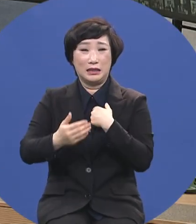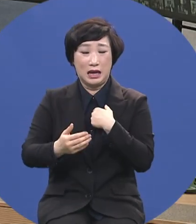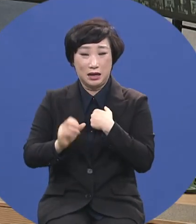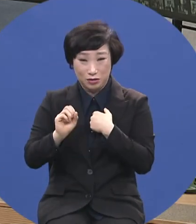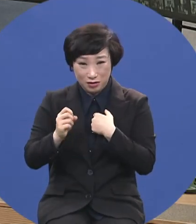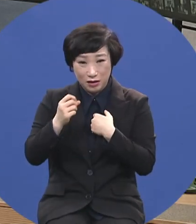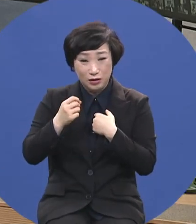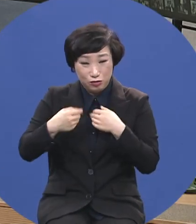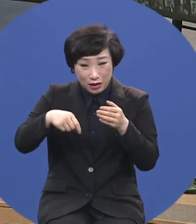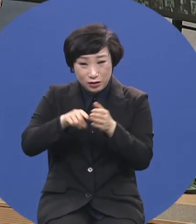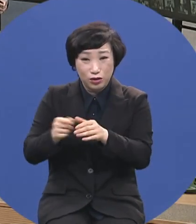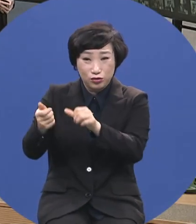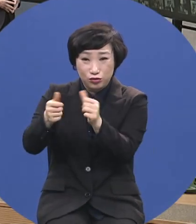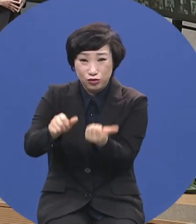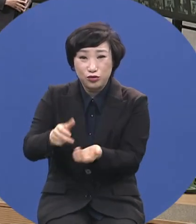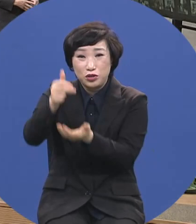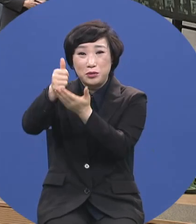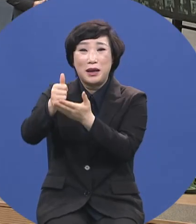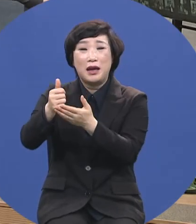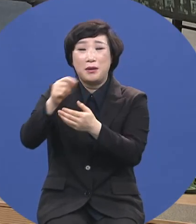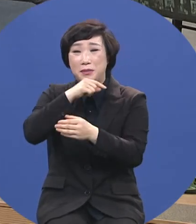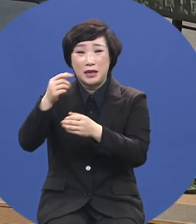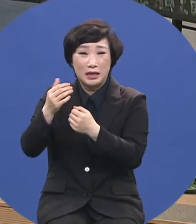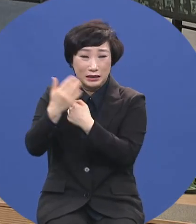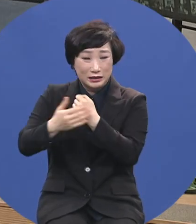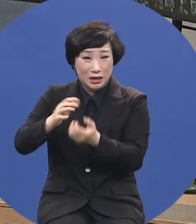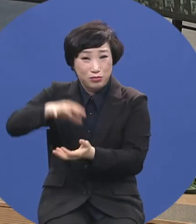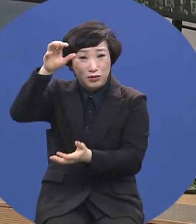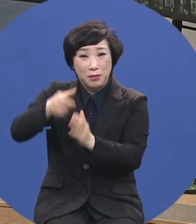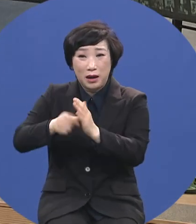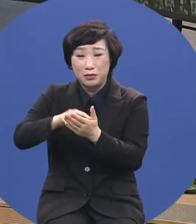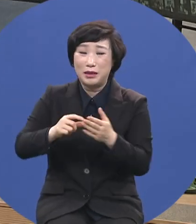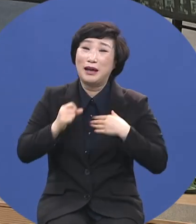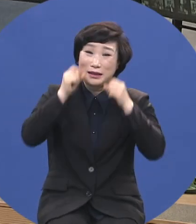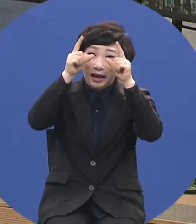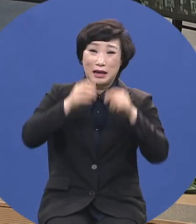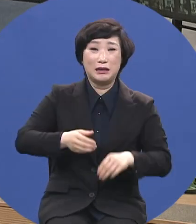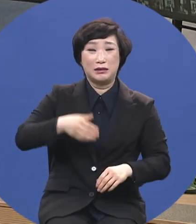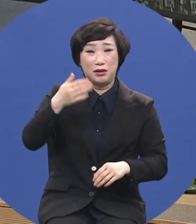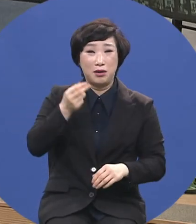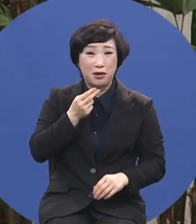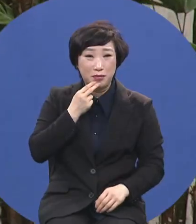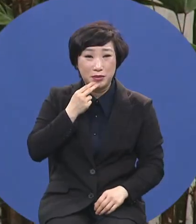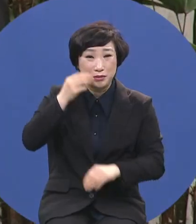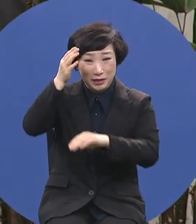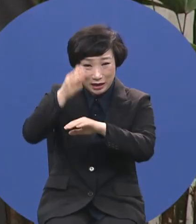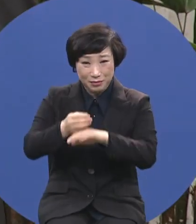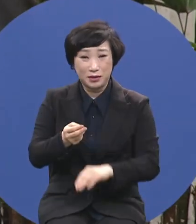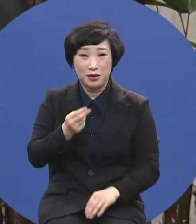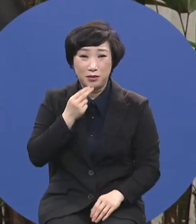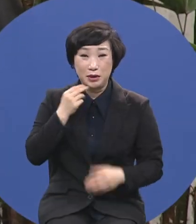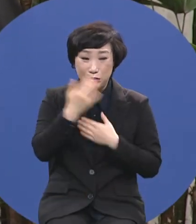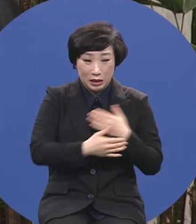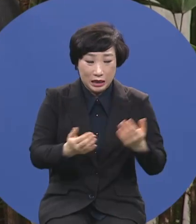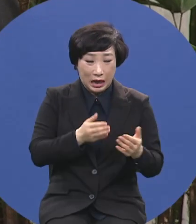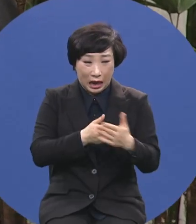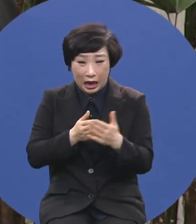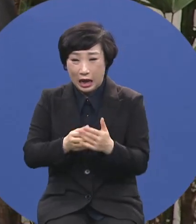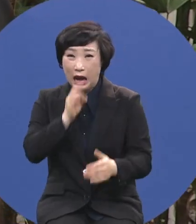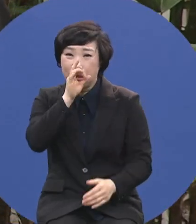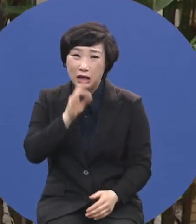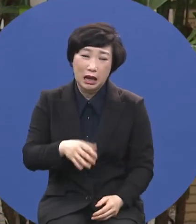나를 위해서 죽어주신 분량만큼 내가 깨닫지 못하며 감사치 못하며 육신의 것이 안